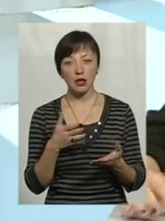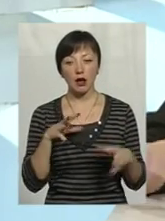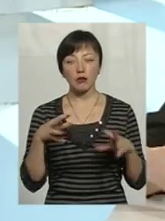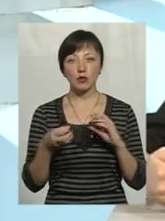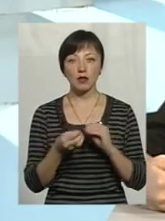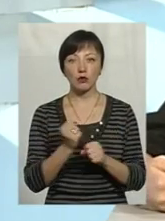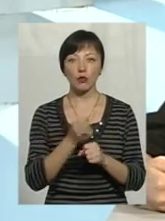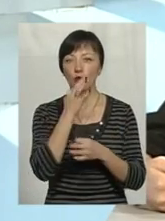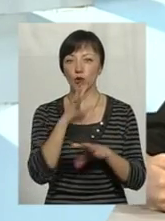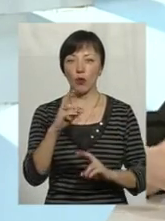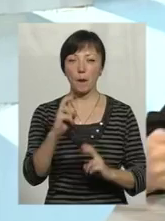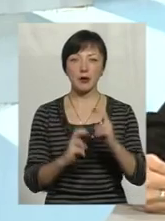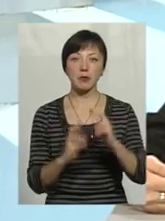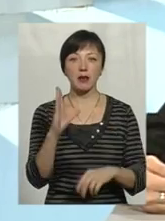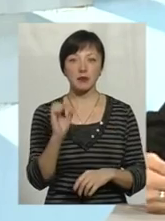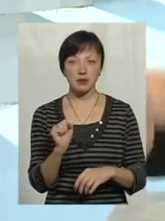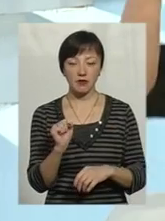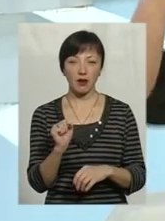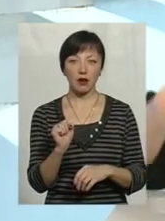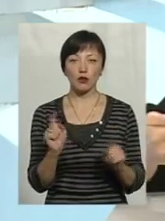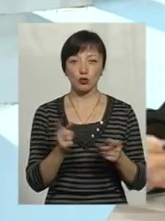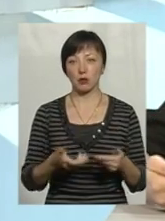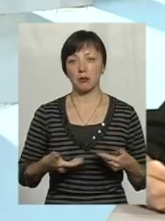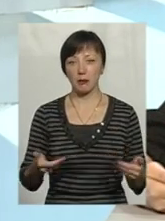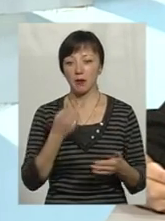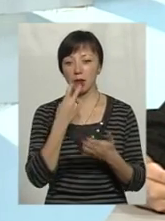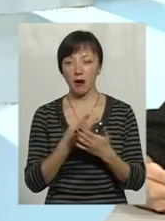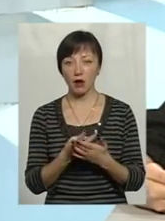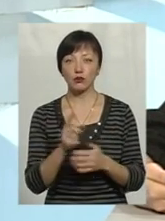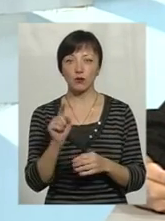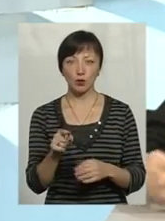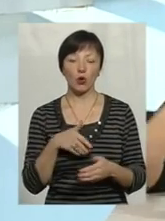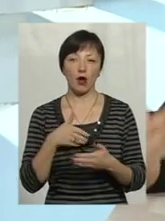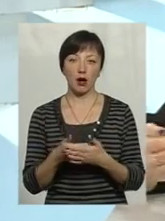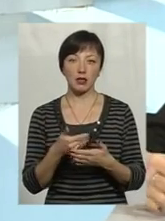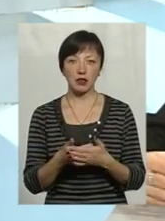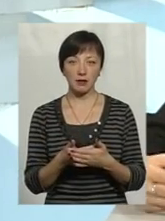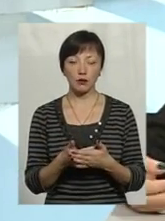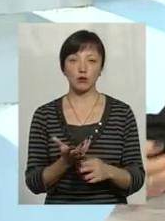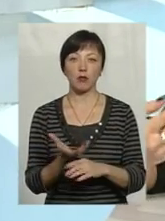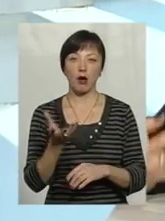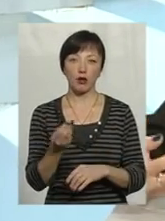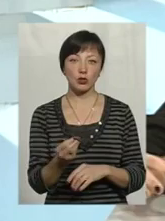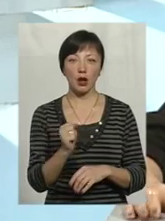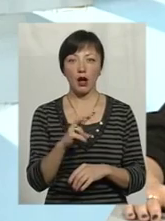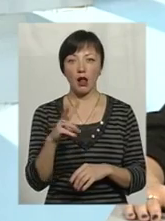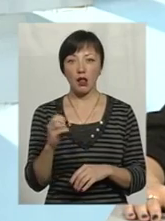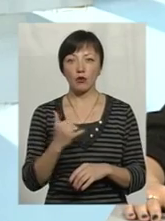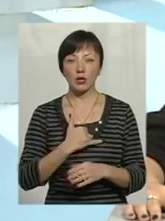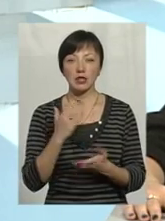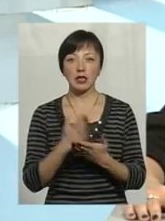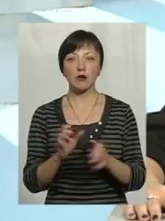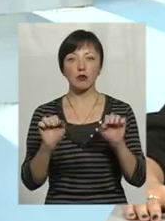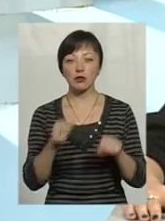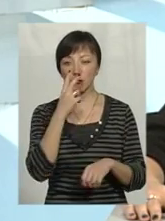продуктивність роботи будь-якого підприємства, там юридичної особи, щоб ми бачили, що воно активно сплачує. Але от в нас є така